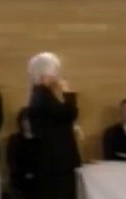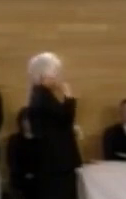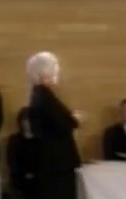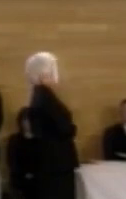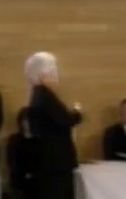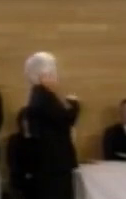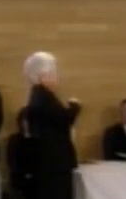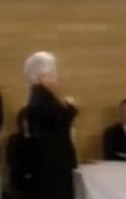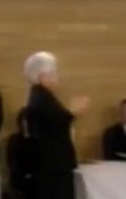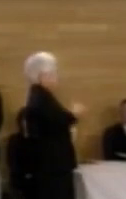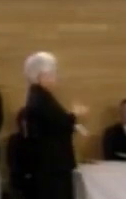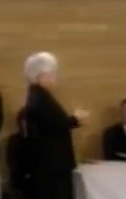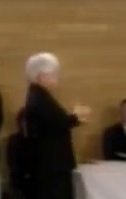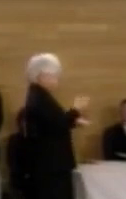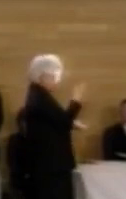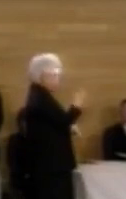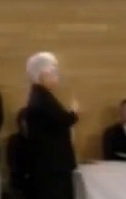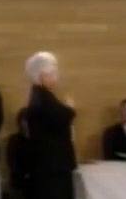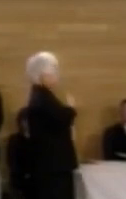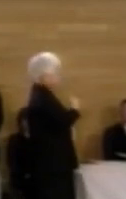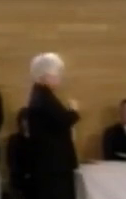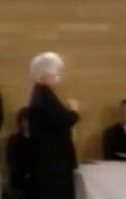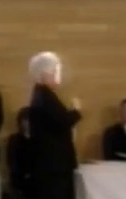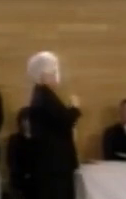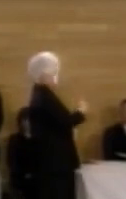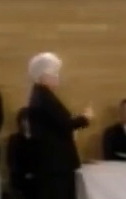から感謝申し上げます。